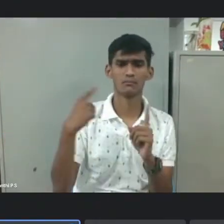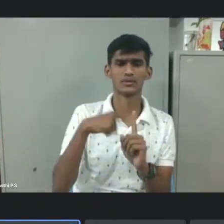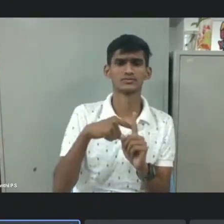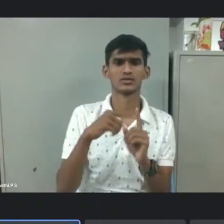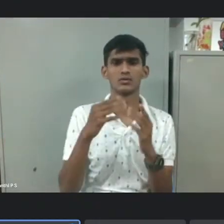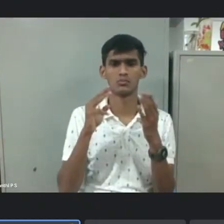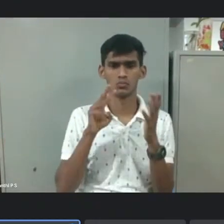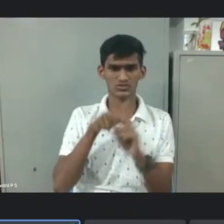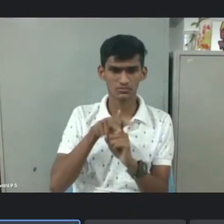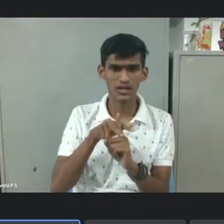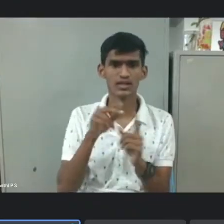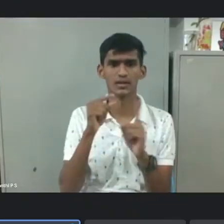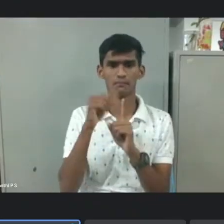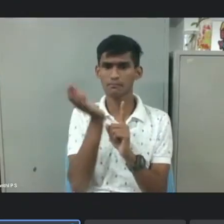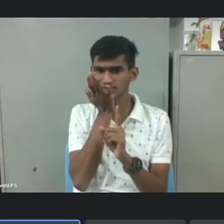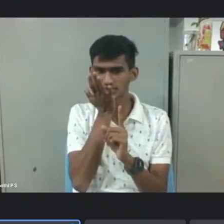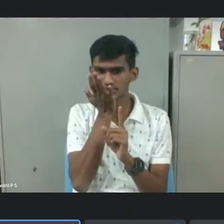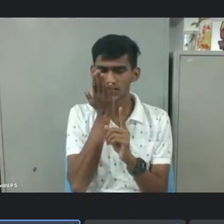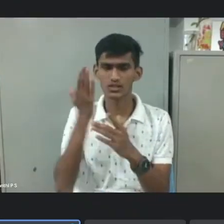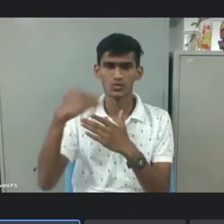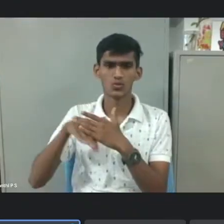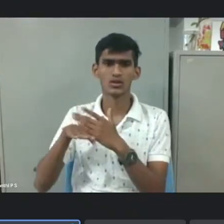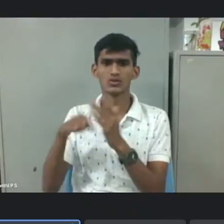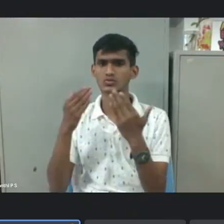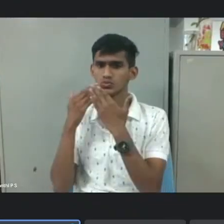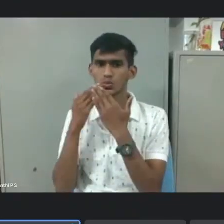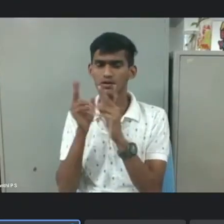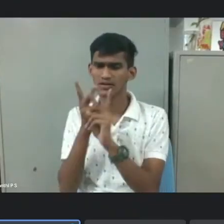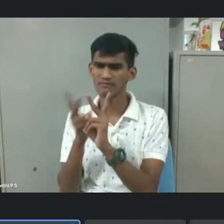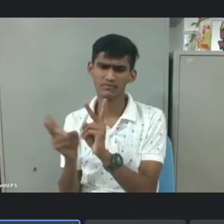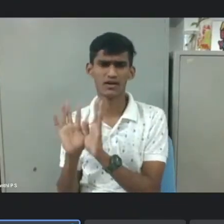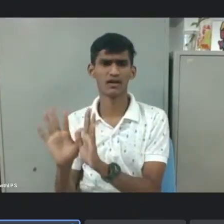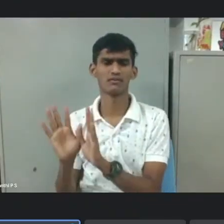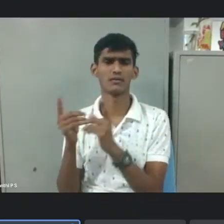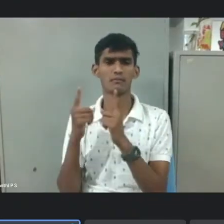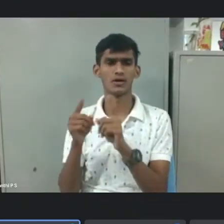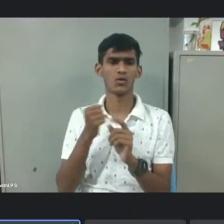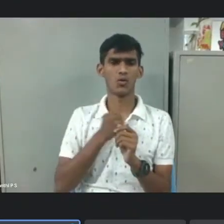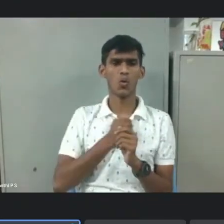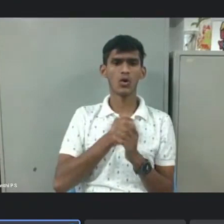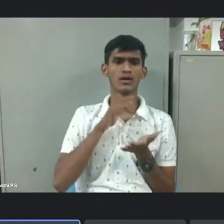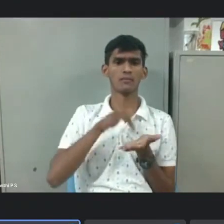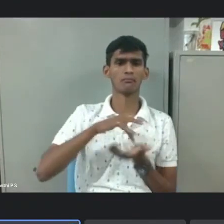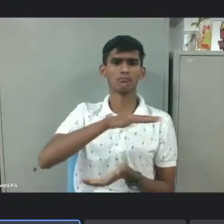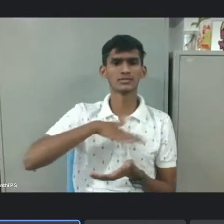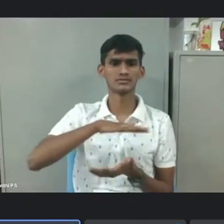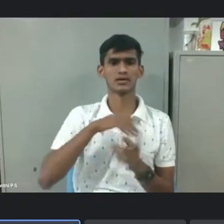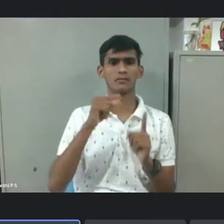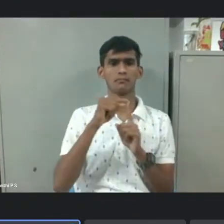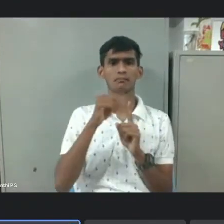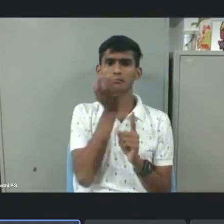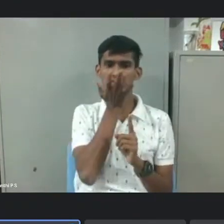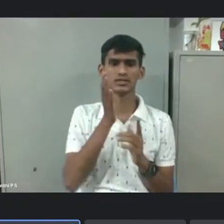അടിസ്ഥാനത്തിലൊക്കെ സ്കൂളുകൾ വന്നിരിക്കുകയാണ്. അപ്പൊ ഞങ്ങളിവിടുന്ന് ഇവിടെ ഇല്ല, കടപ്പുറം പഞ്ചായത്തിലില്ല. പക്ഷെ